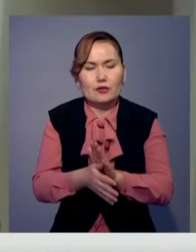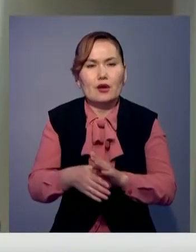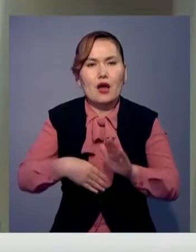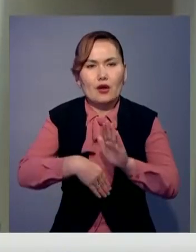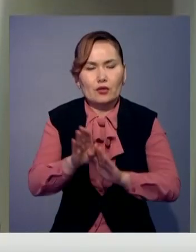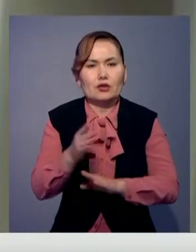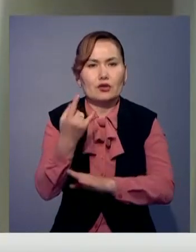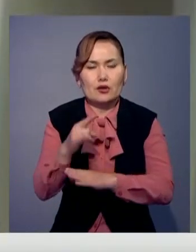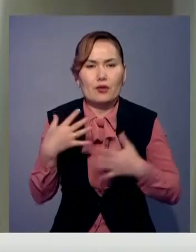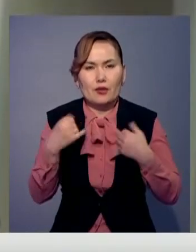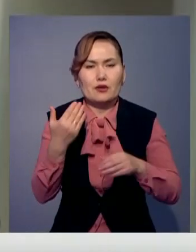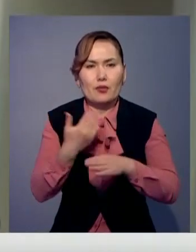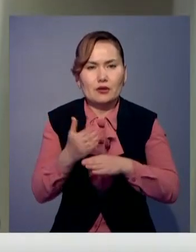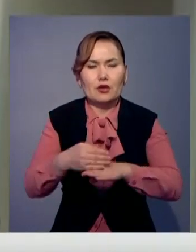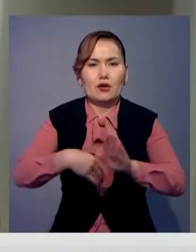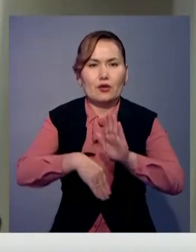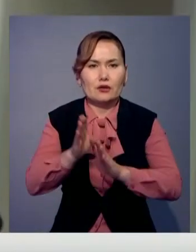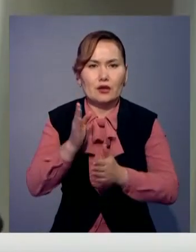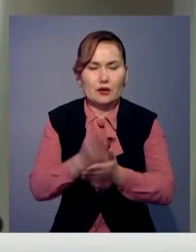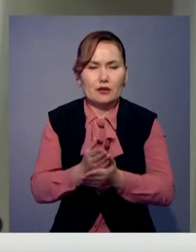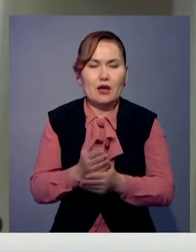азда болатын, қазір енді кеңнен кеңейіп жатыр